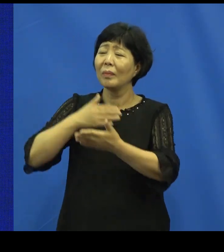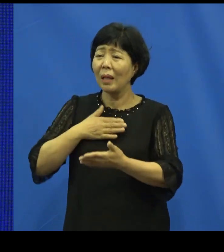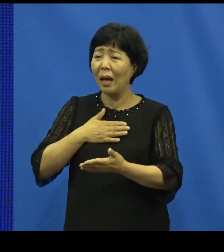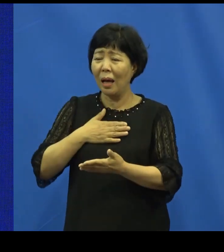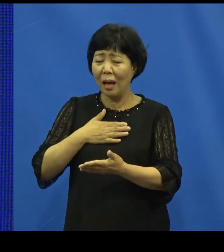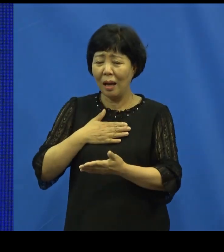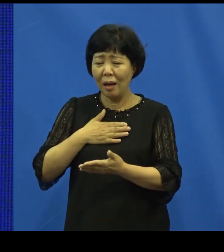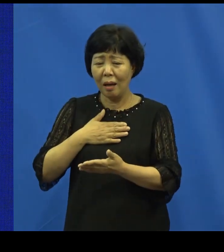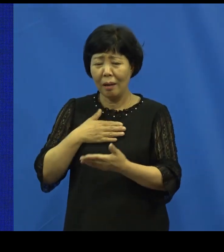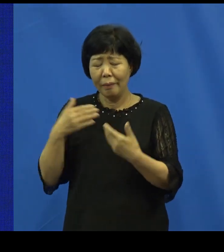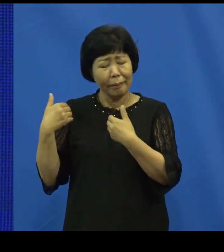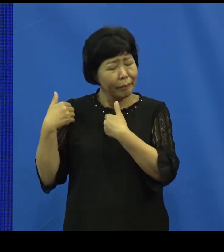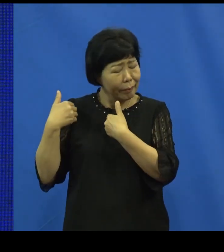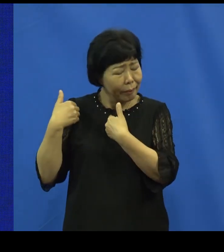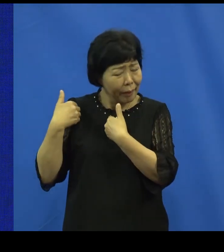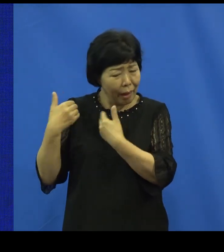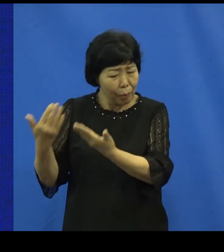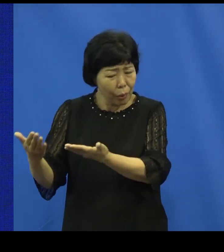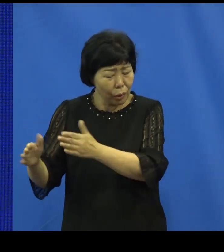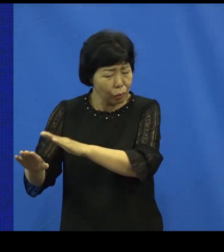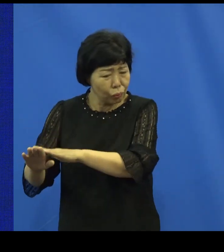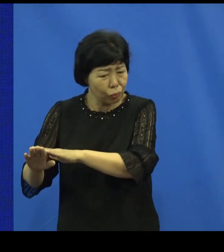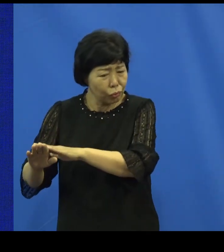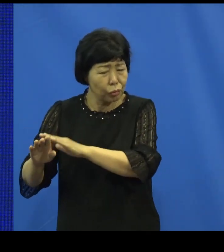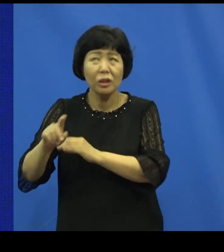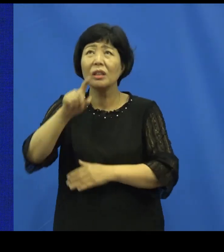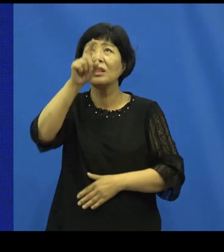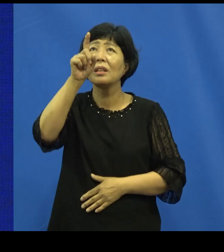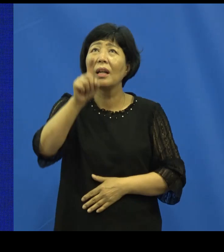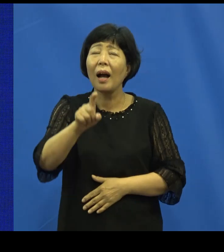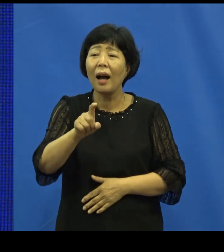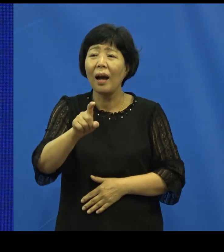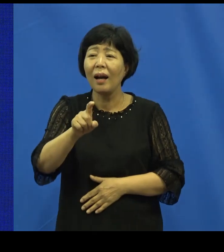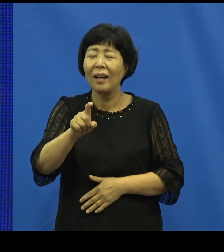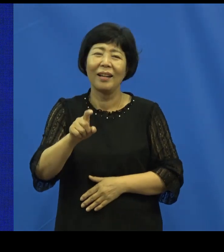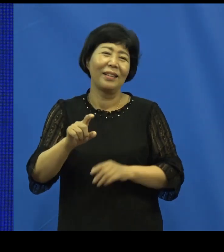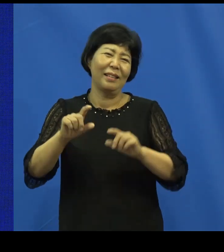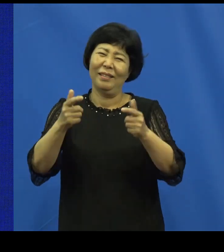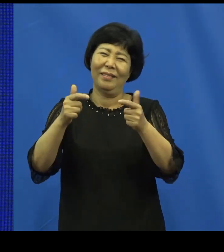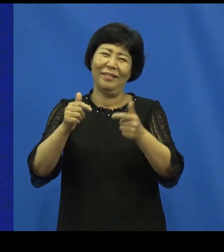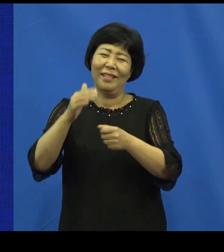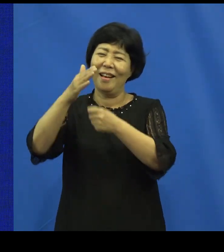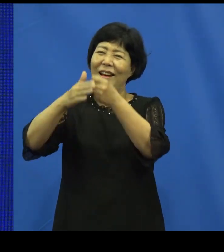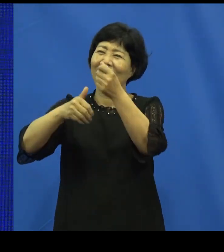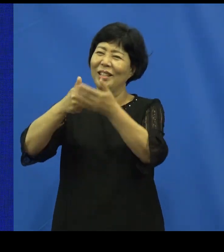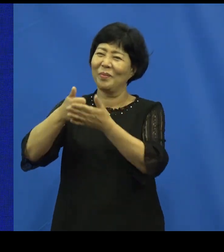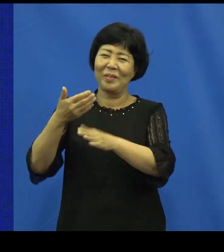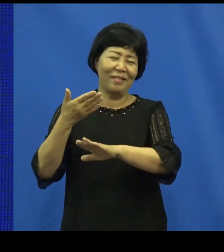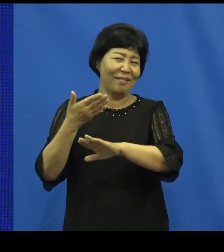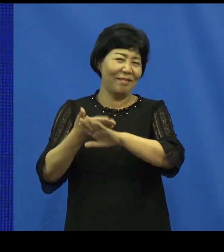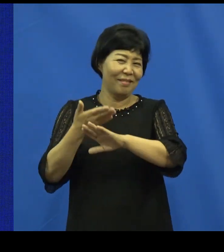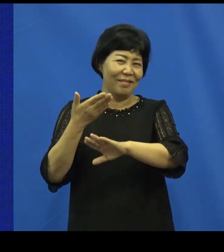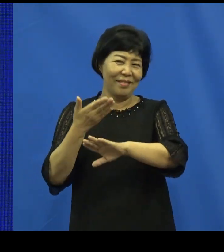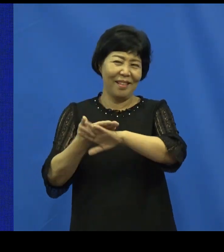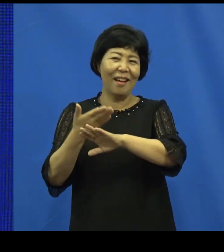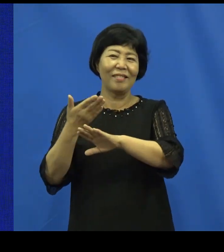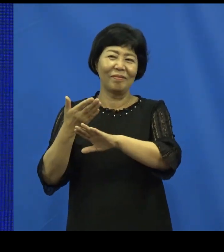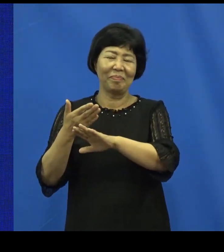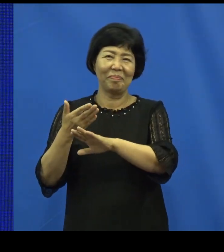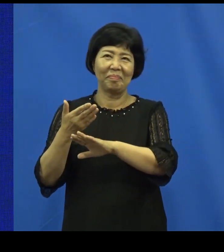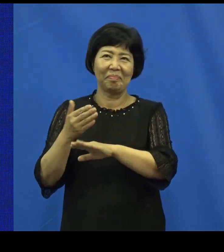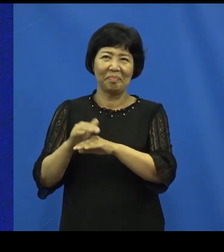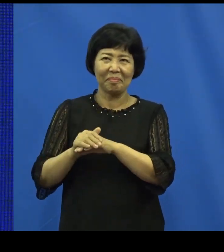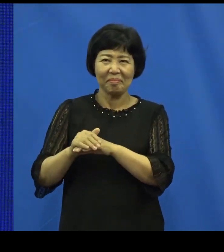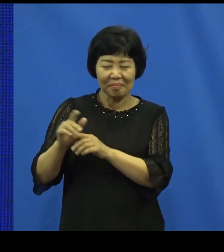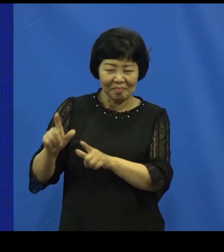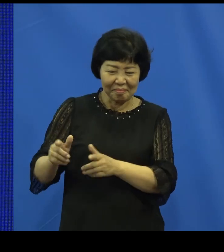두시나? 근데 여러분, 우리는 거기까지만 봐요. 아니에요. 하나님은 다른 장면을 준비해 놓으셨습니다. 우리가